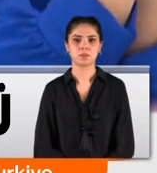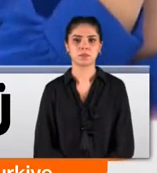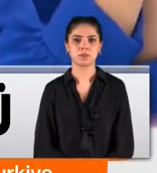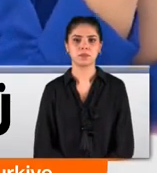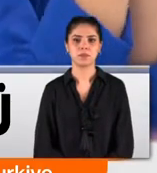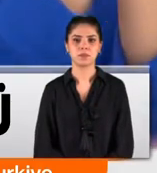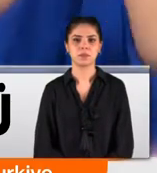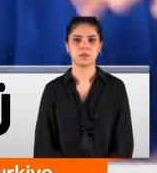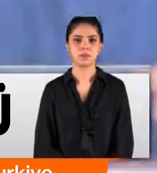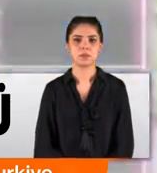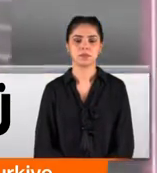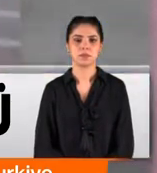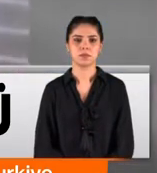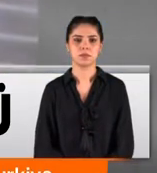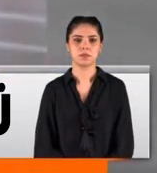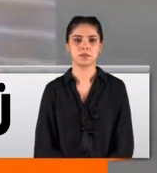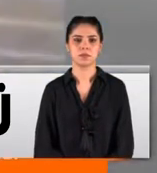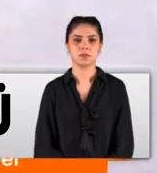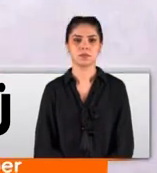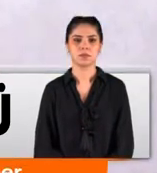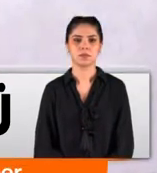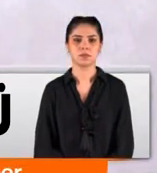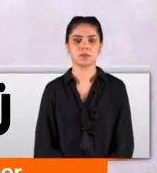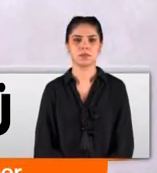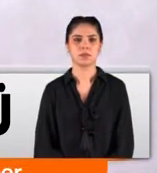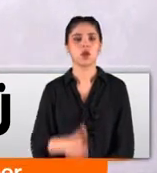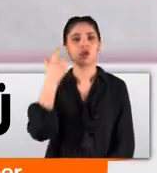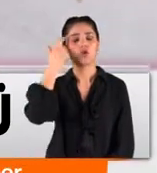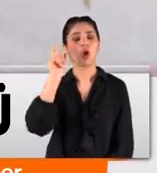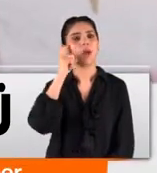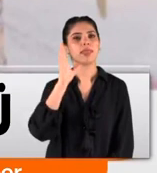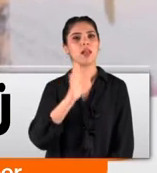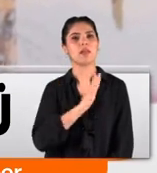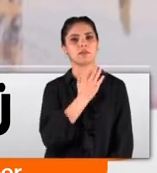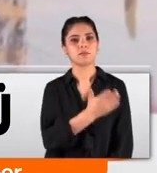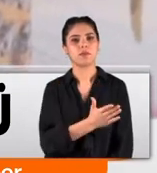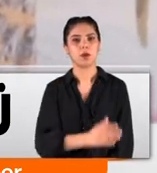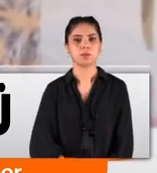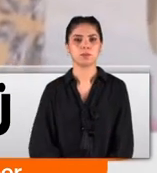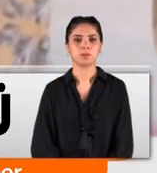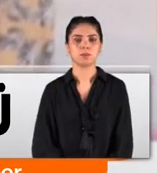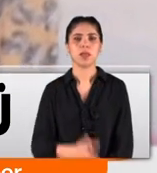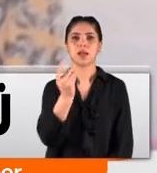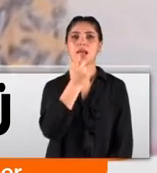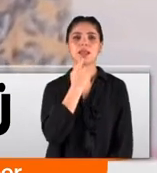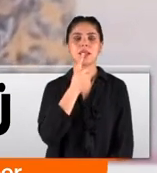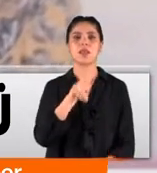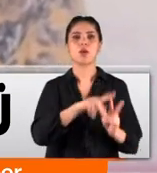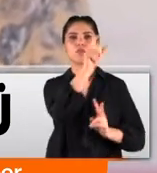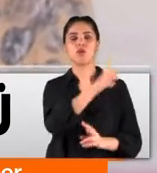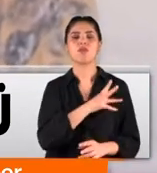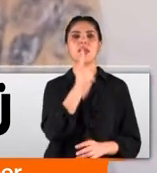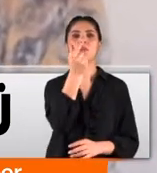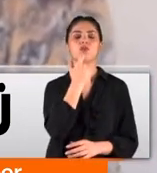çoktan unuttu. Beni unutmaz o. Şoke eden iddiaları vardı. Murat hayatında kaç yıldır var? Tam 2,5 yıldır